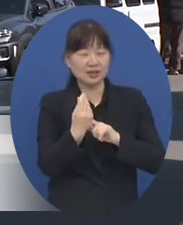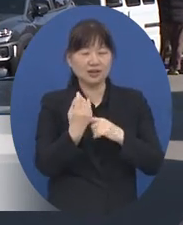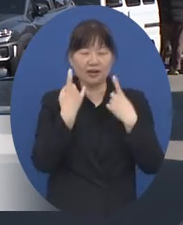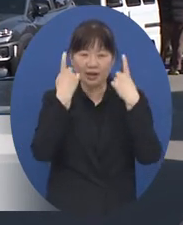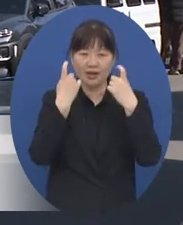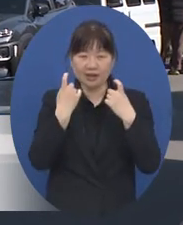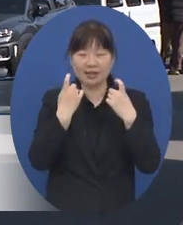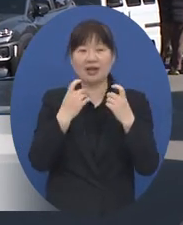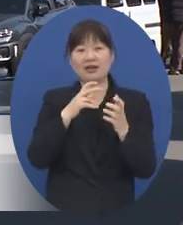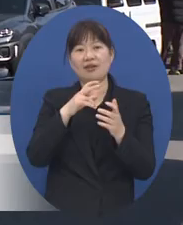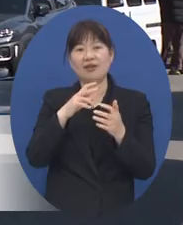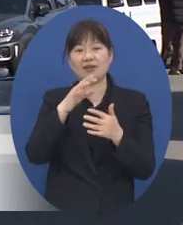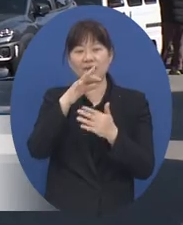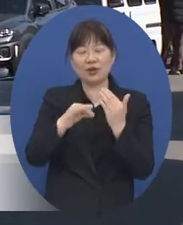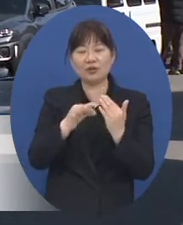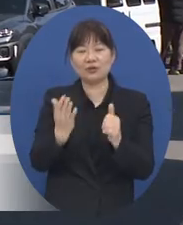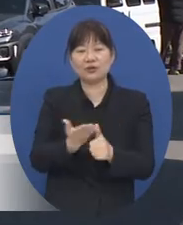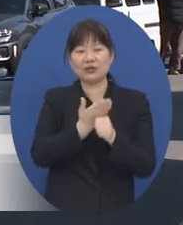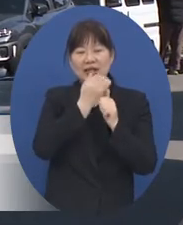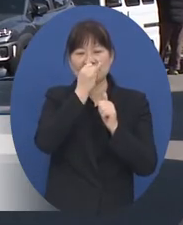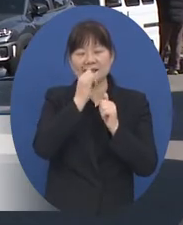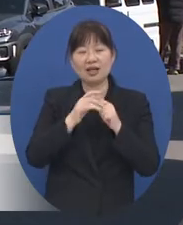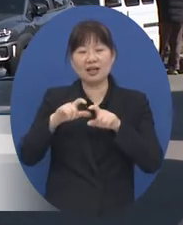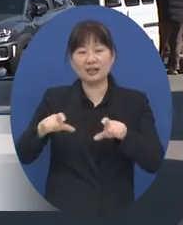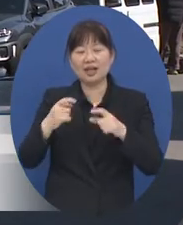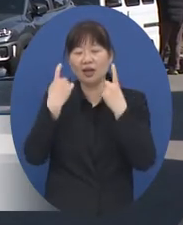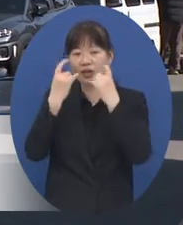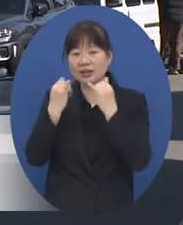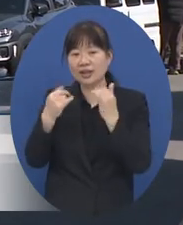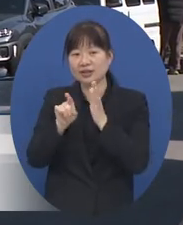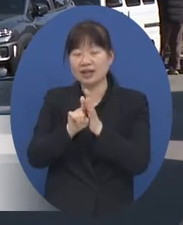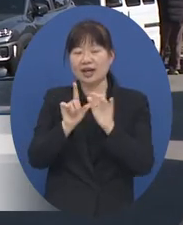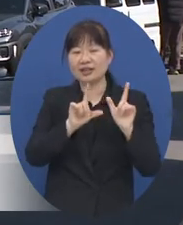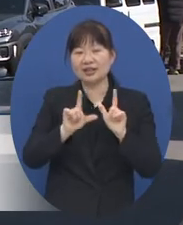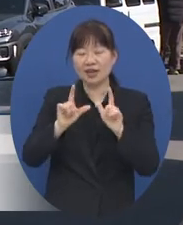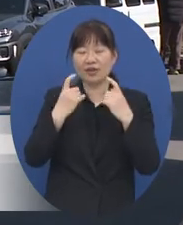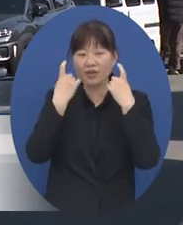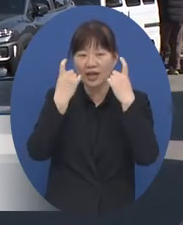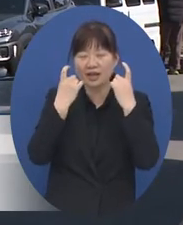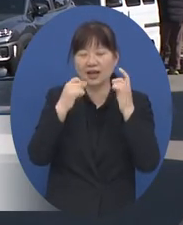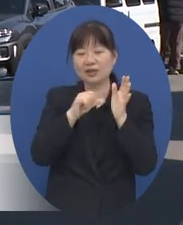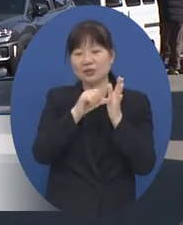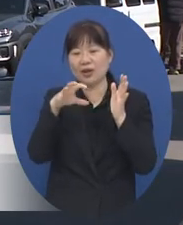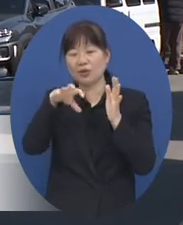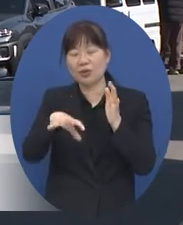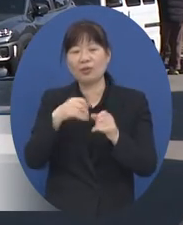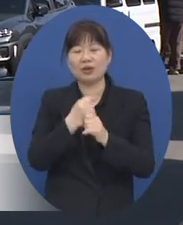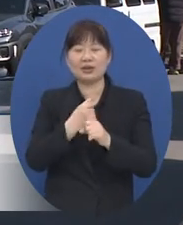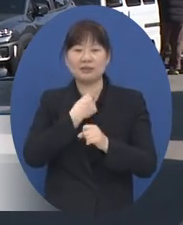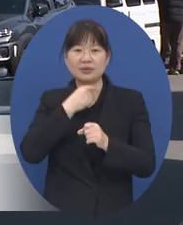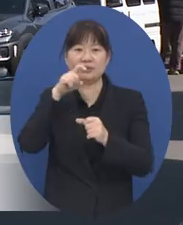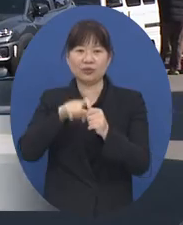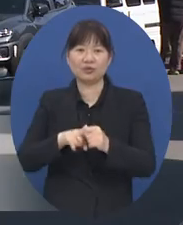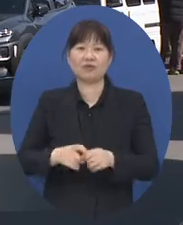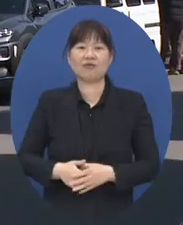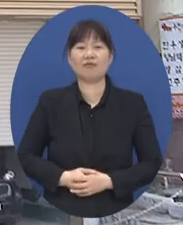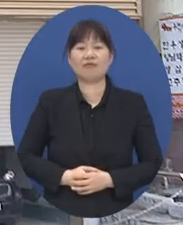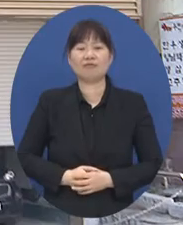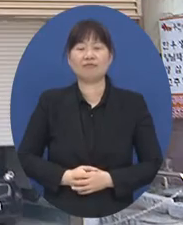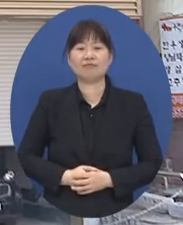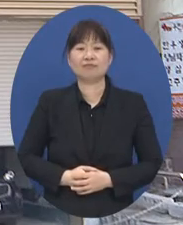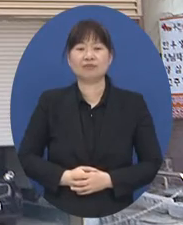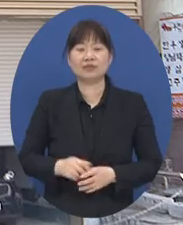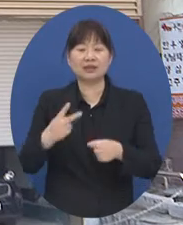관광 콘텐츠를 육성해서 일상 여행객을 위한 생활 관광 명소를 만들고자 하는 것이 이 사업의